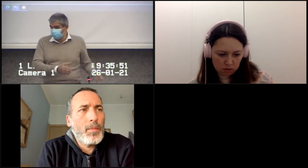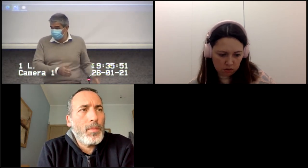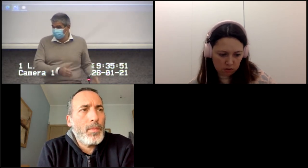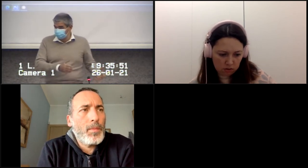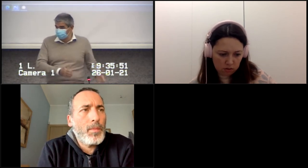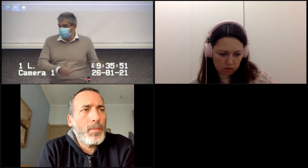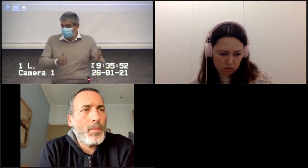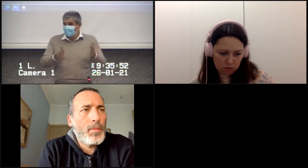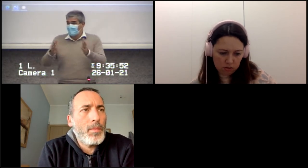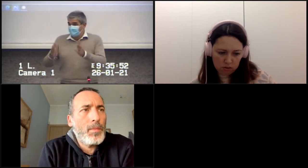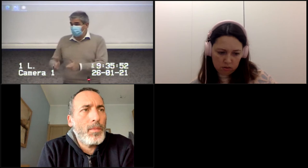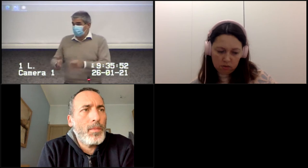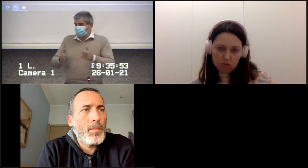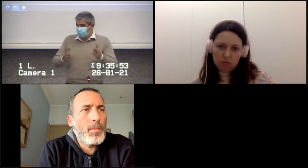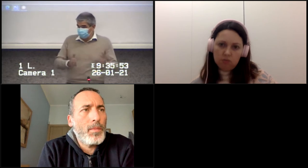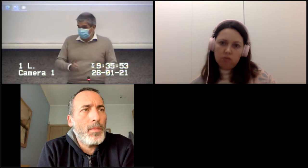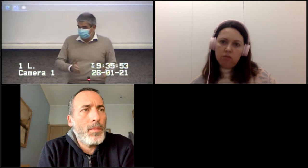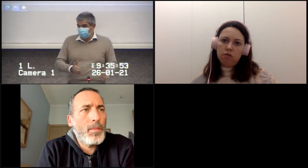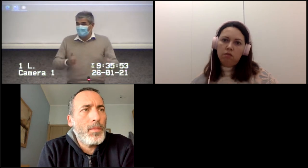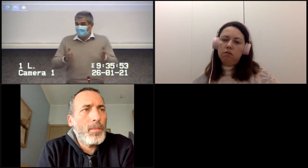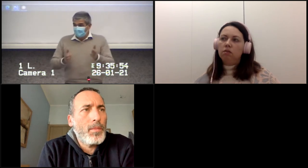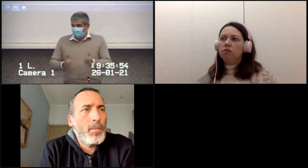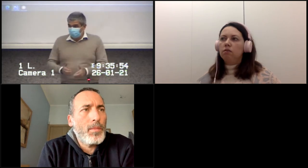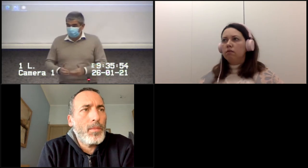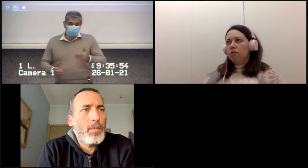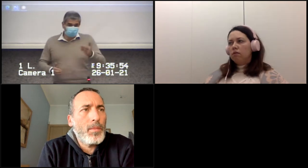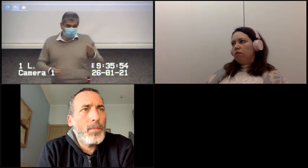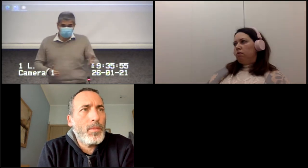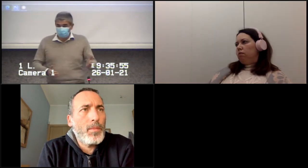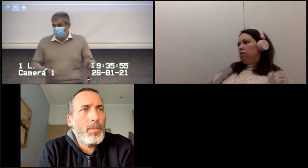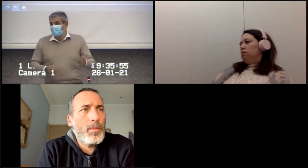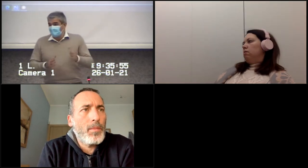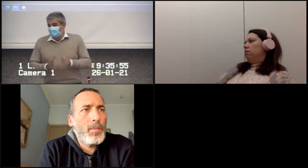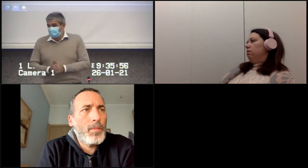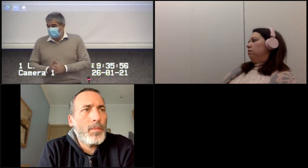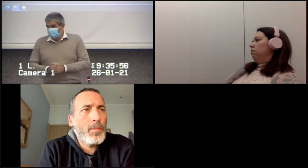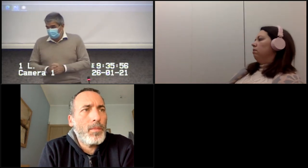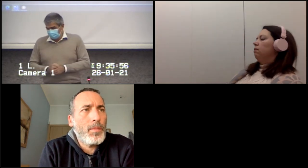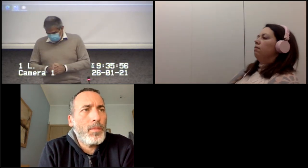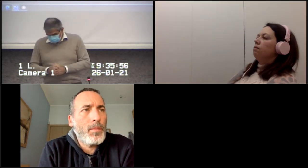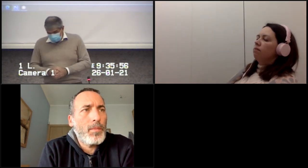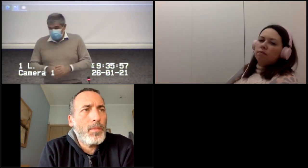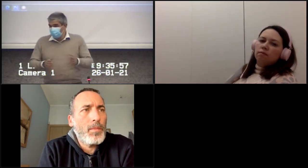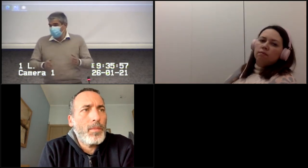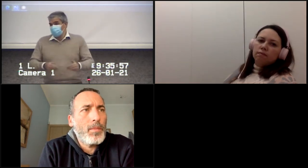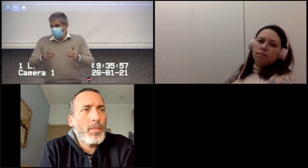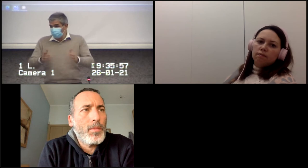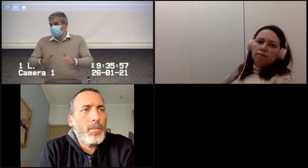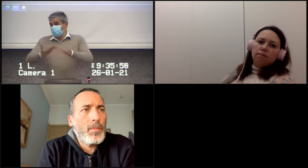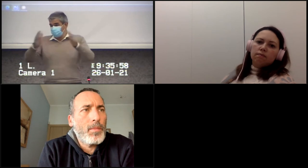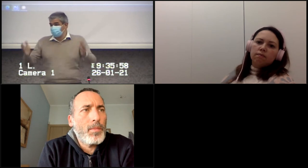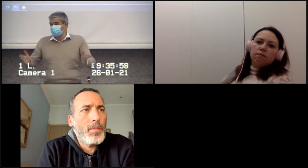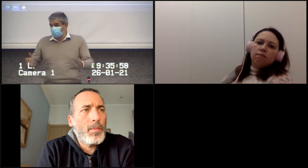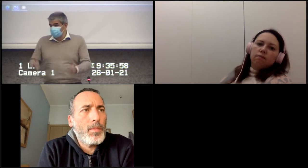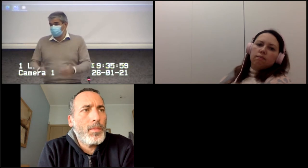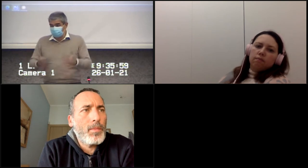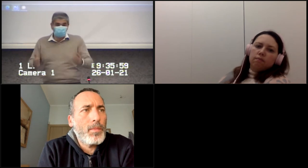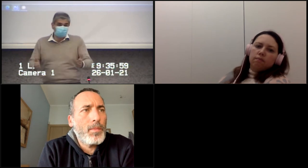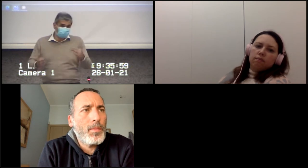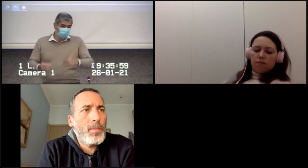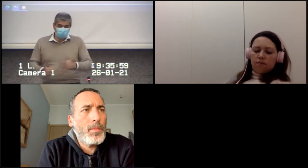di giunta regionale, verrà trasmessa ovviamente all'organo regionale per il monitoraggio e il